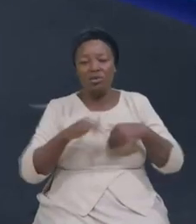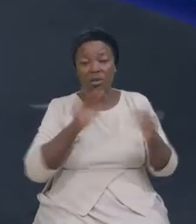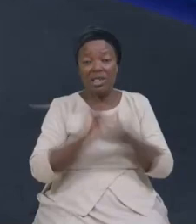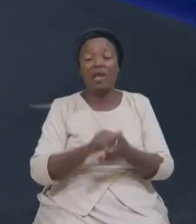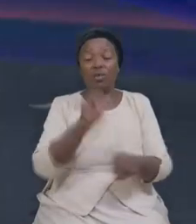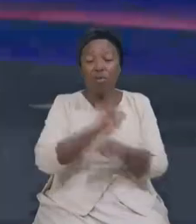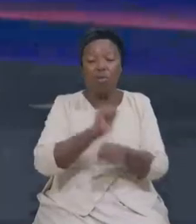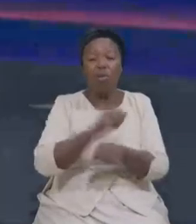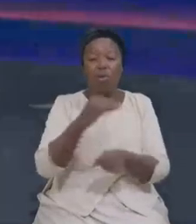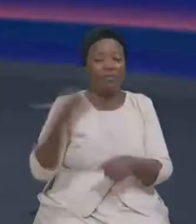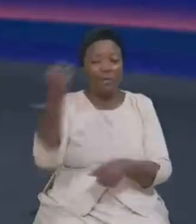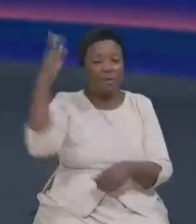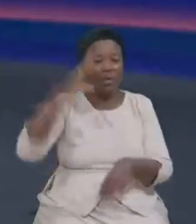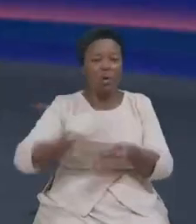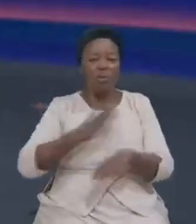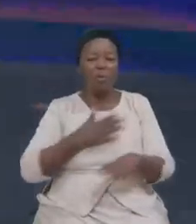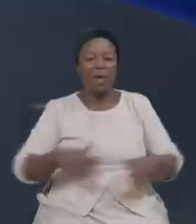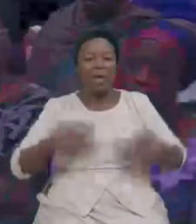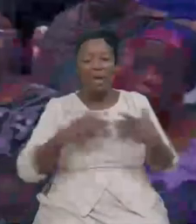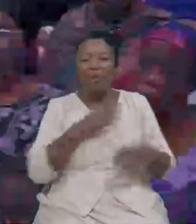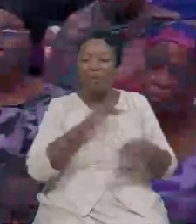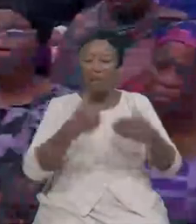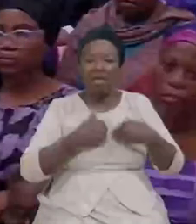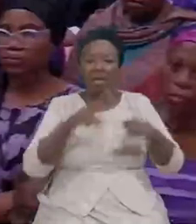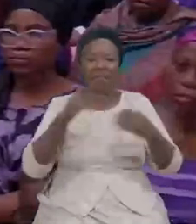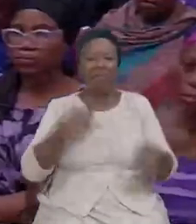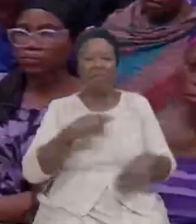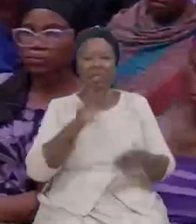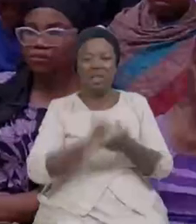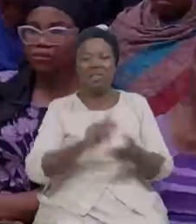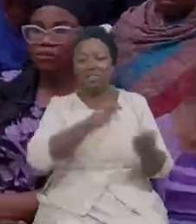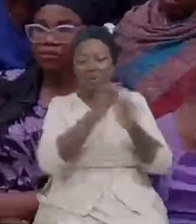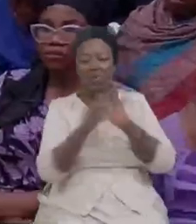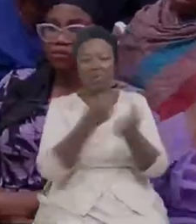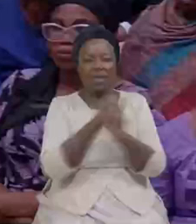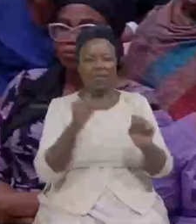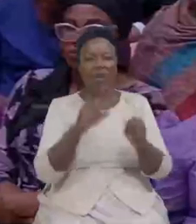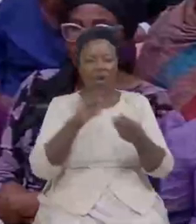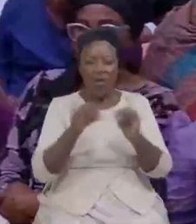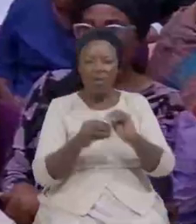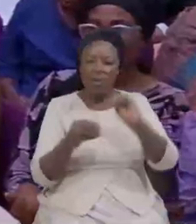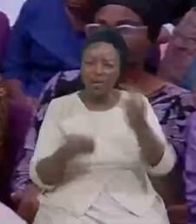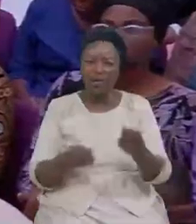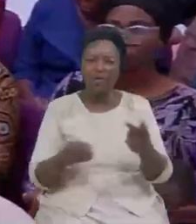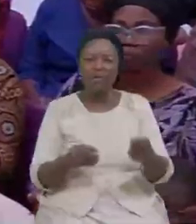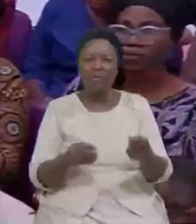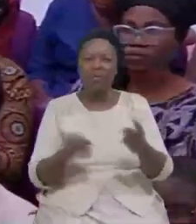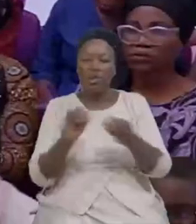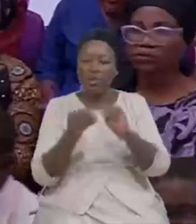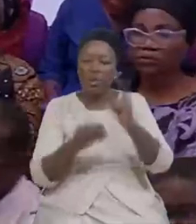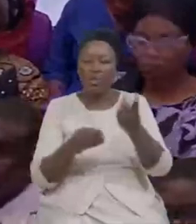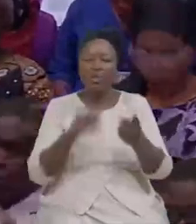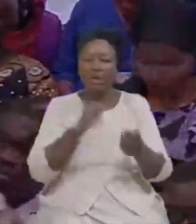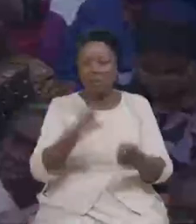de transformation. Deuxièmement, c'est il nous donne une sécurité digne de confiance. tu menais